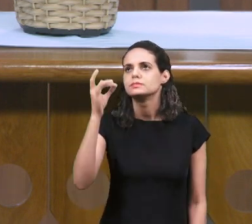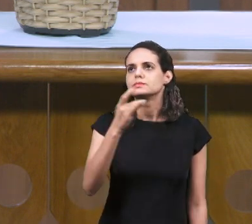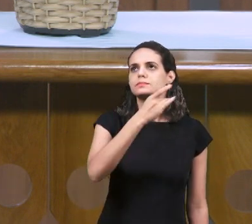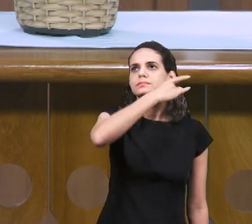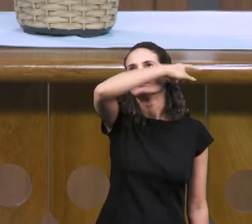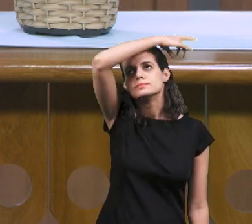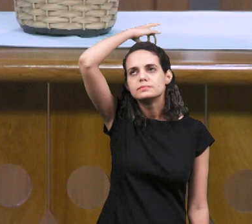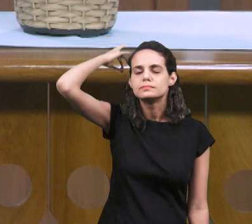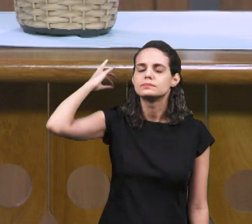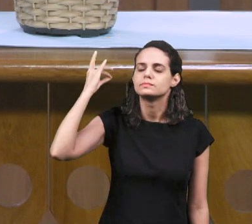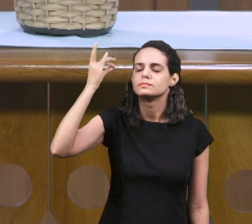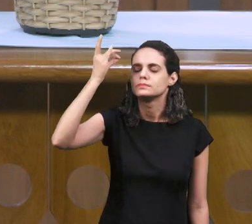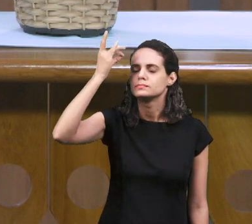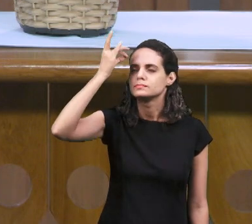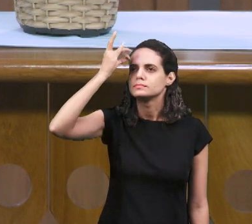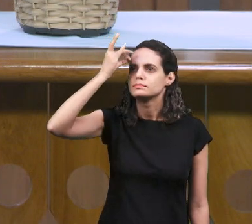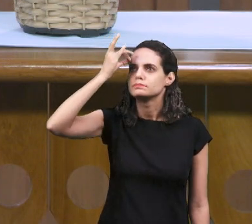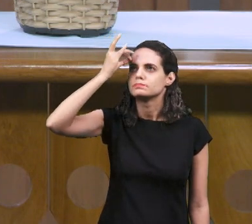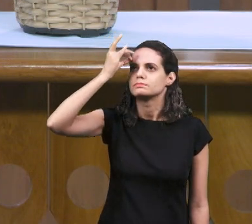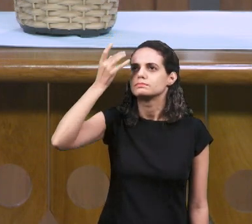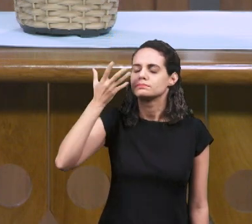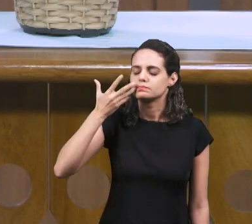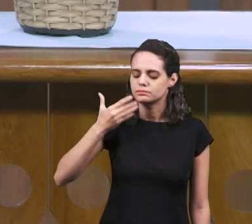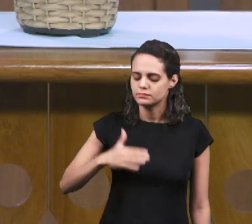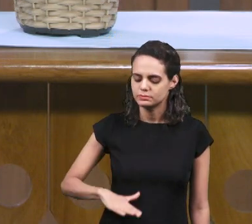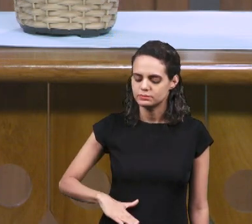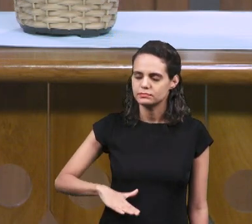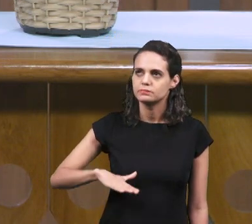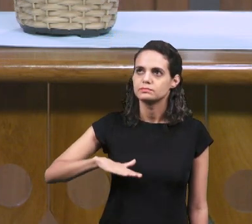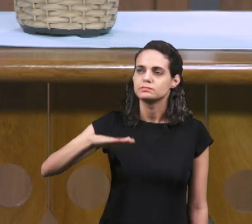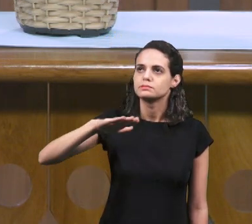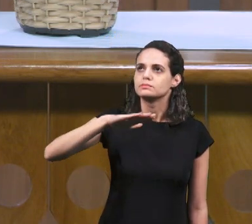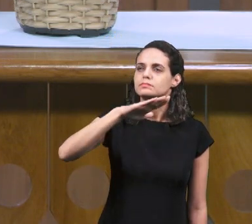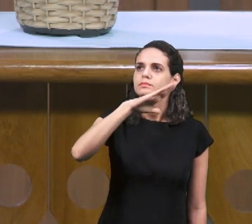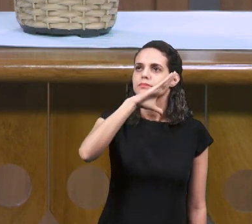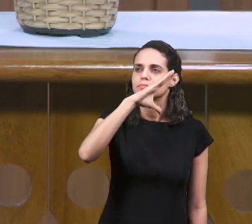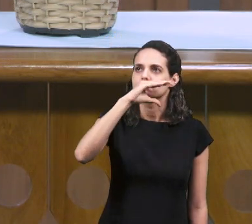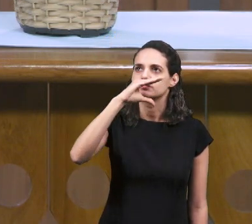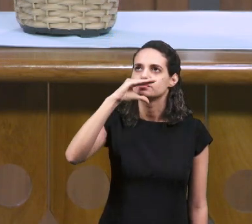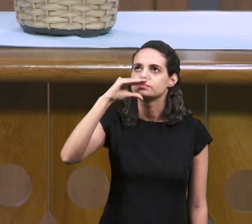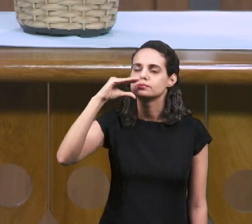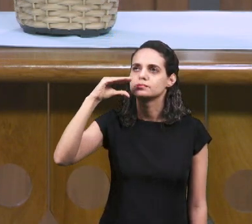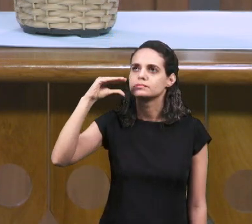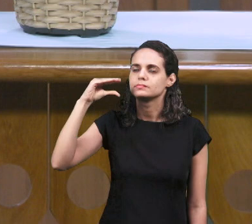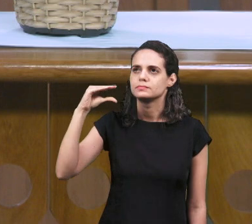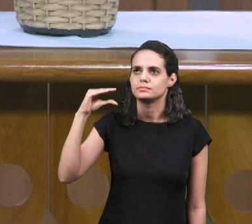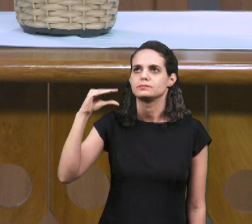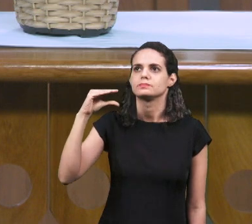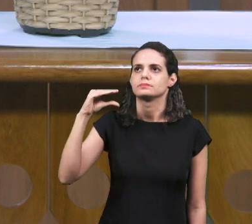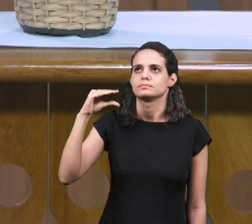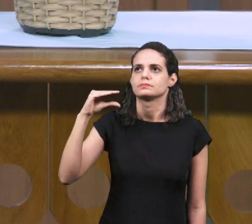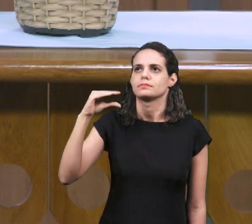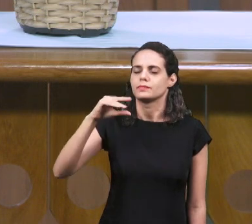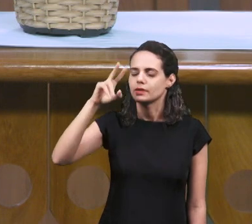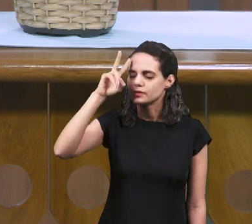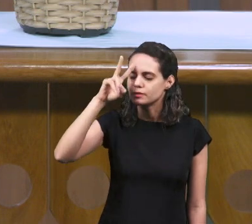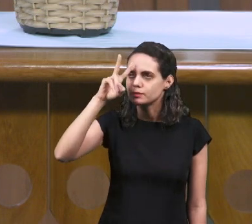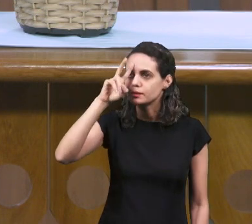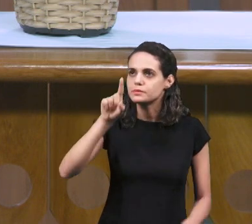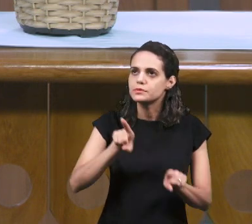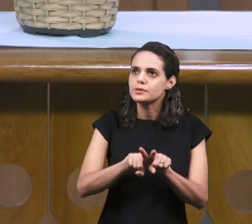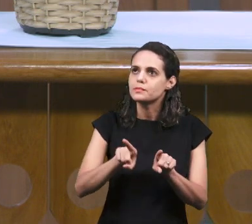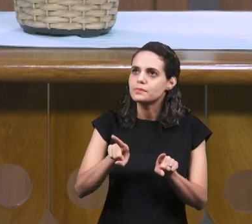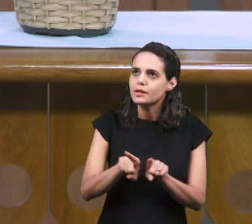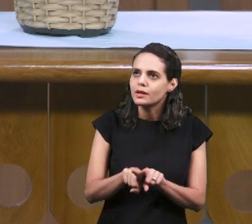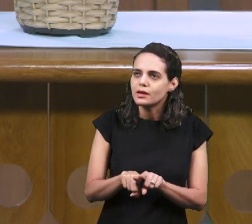Saint-Esprit se donne dans la vie des enfants intermédiaires et adolescents. Nous rappelons